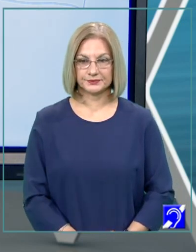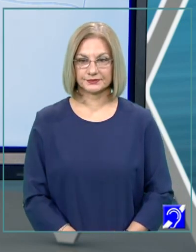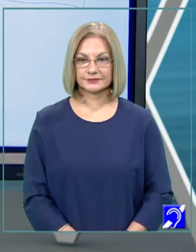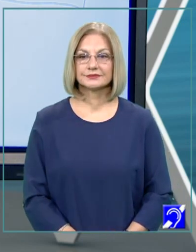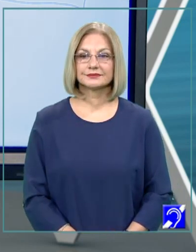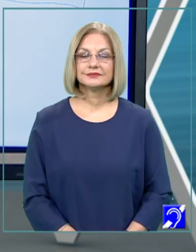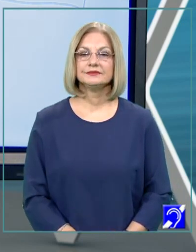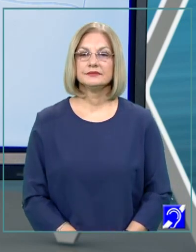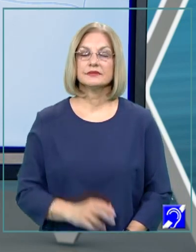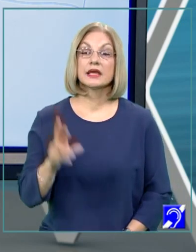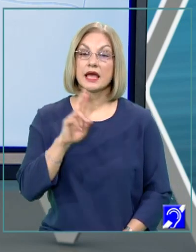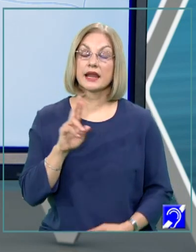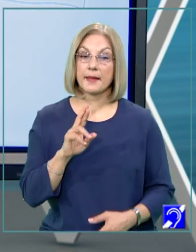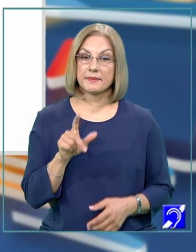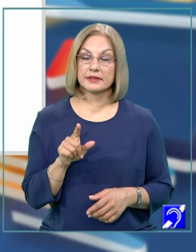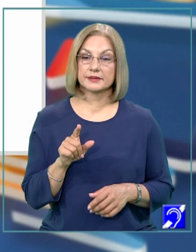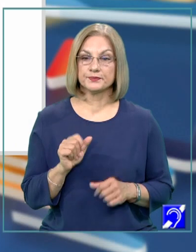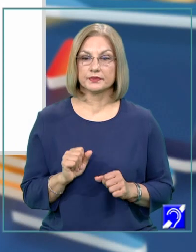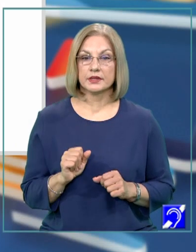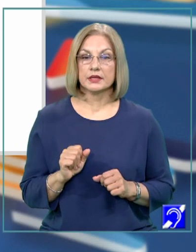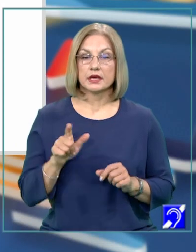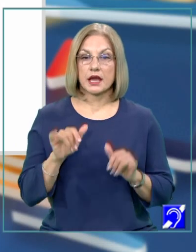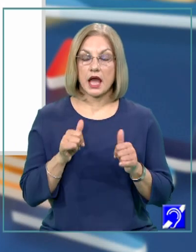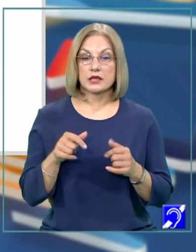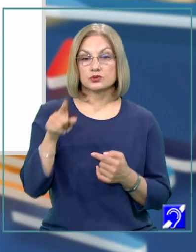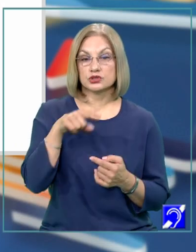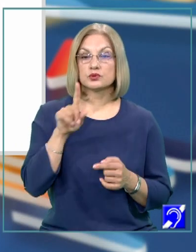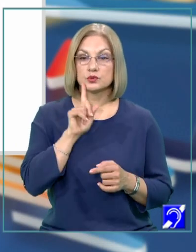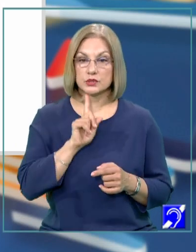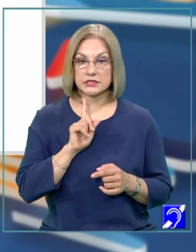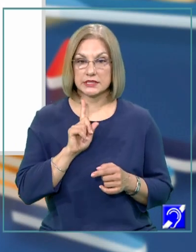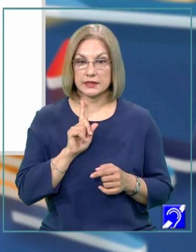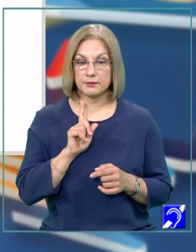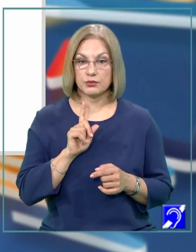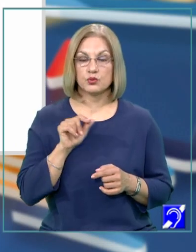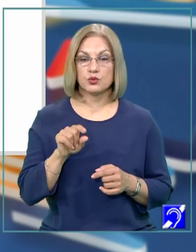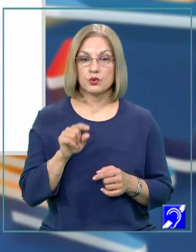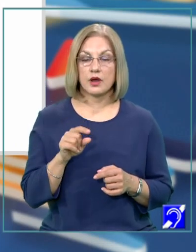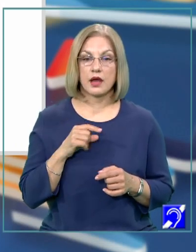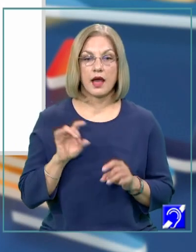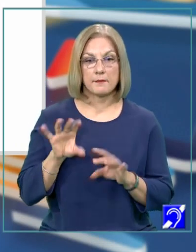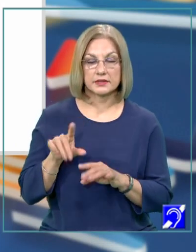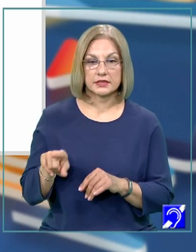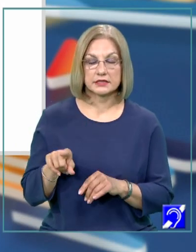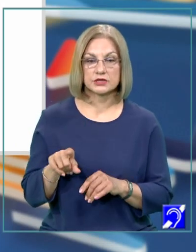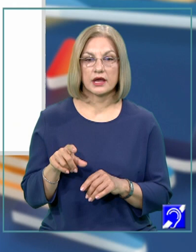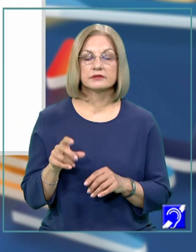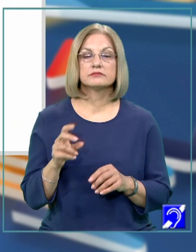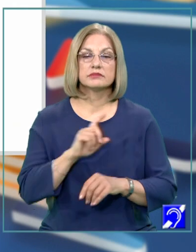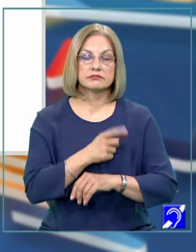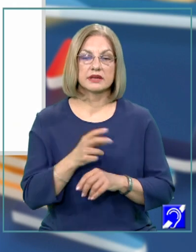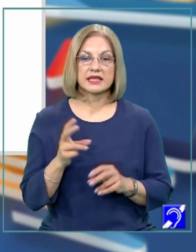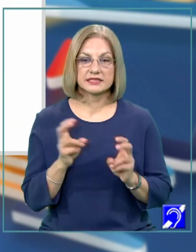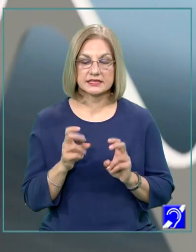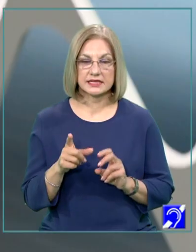repet în cazul acestui circuit simplu am neglijat rezistență a conductoarelor de legătură